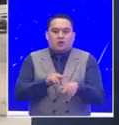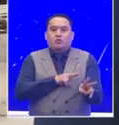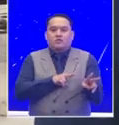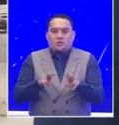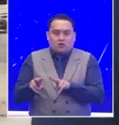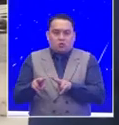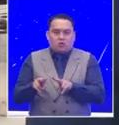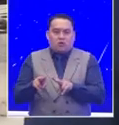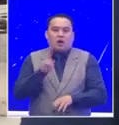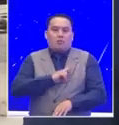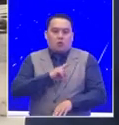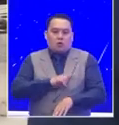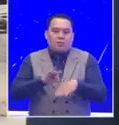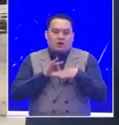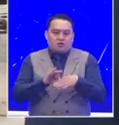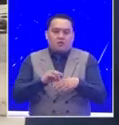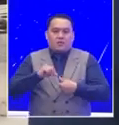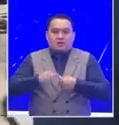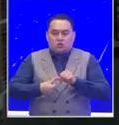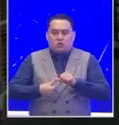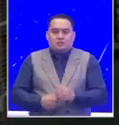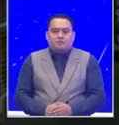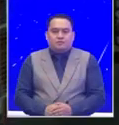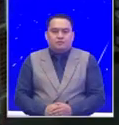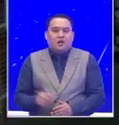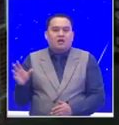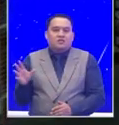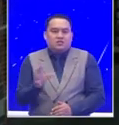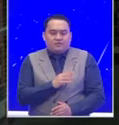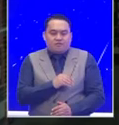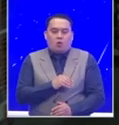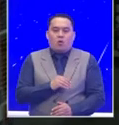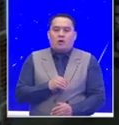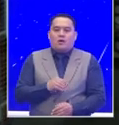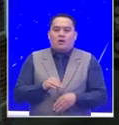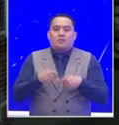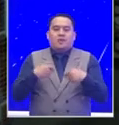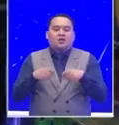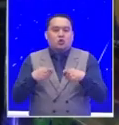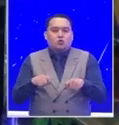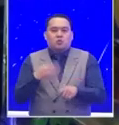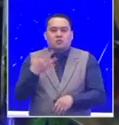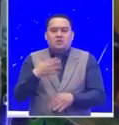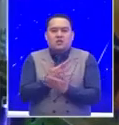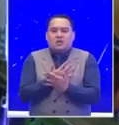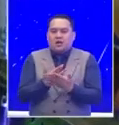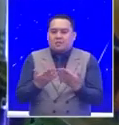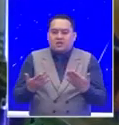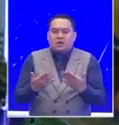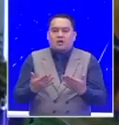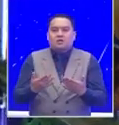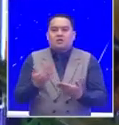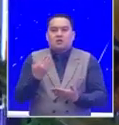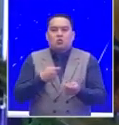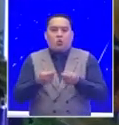мониторинг. То есть работа ведется на постоянной основе. Всего на рынке реализуется более 50 наименований продукции. По словам